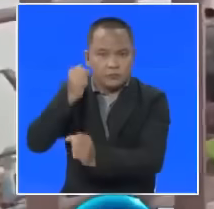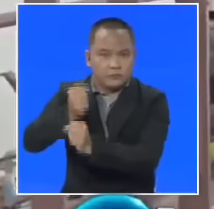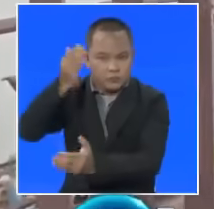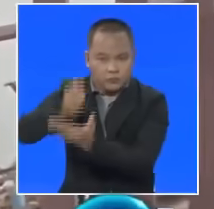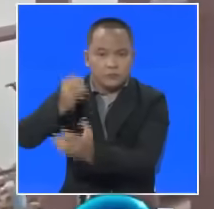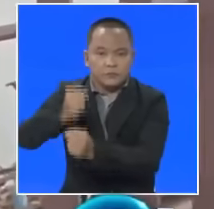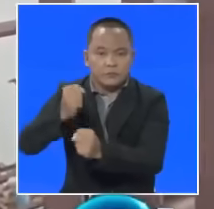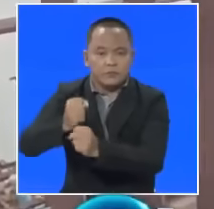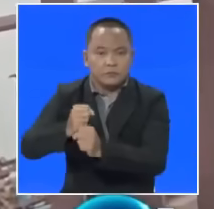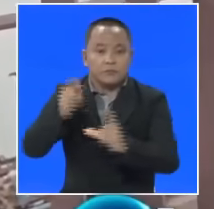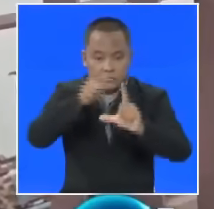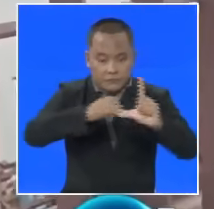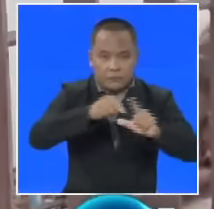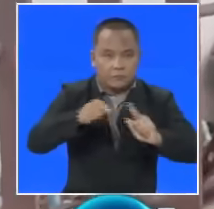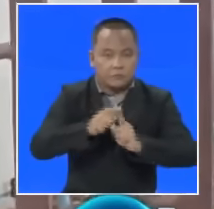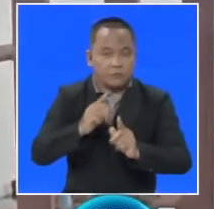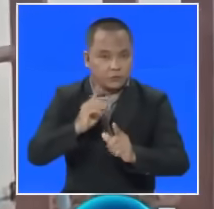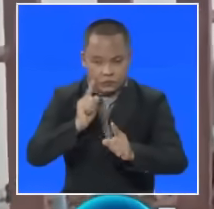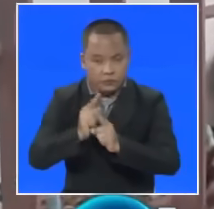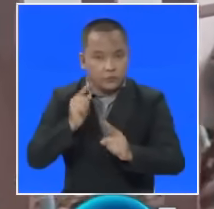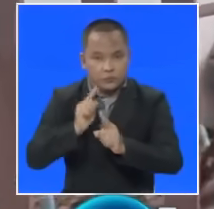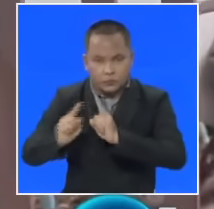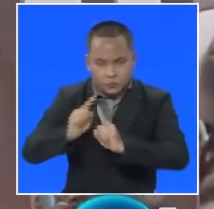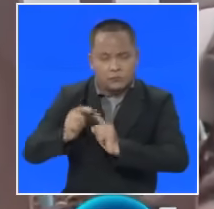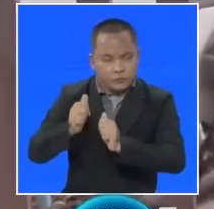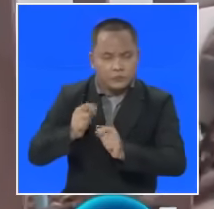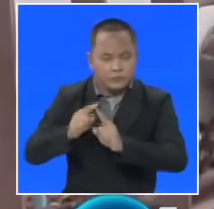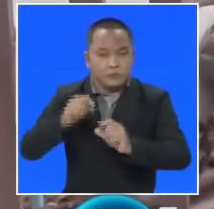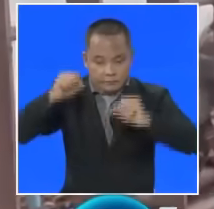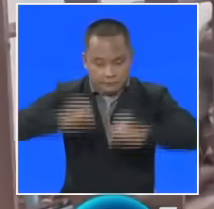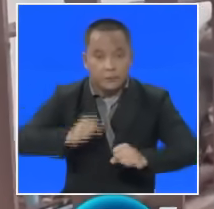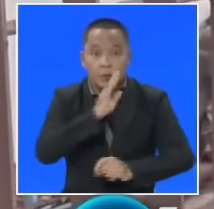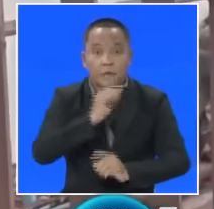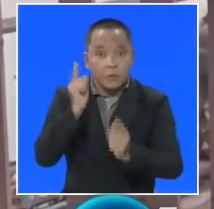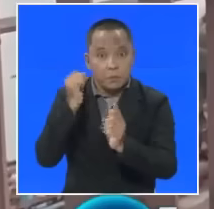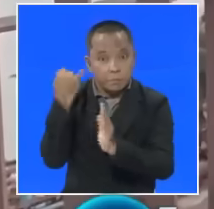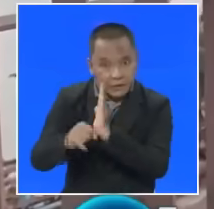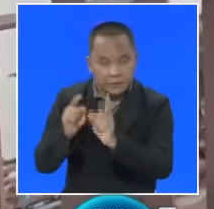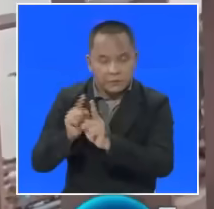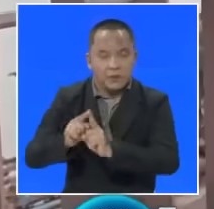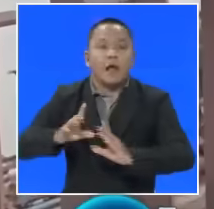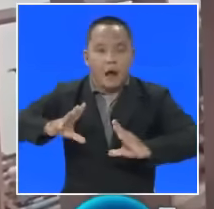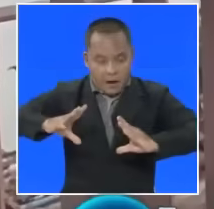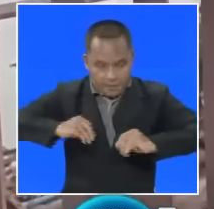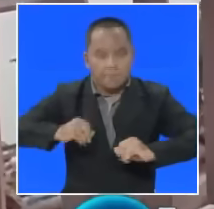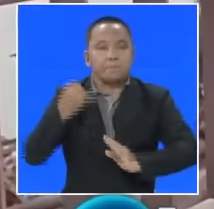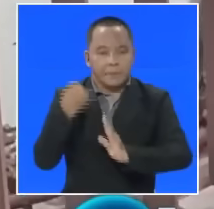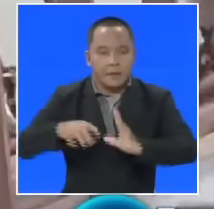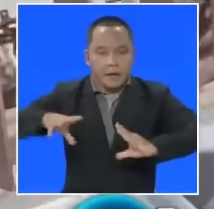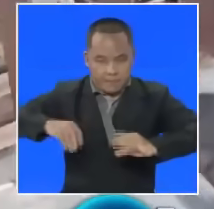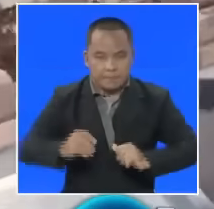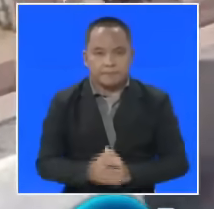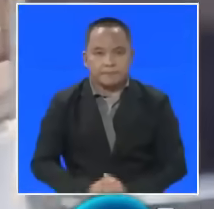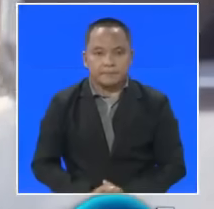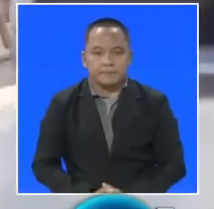ที่ไปก่อนซึ่งก้าวไกลเองไม่ได้นิ่งนอนใจกับเหตุการณ์ที่เกิดขึ้นยืนยันถ้าพบความผิดจะแสดงความรับผิดชอบอย่างแน่นอนค่ะ